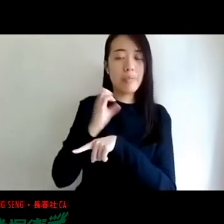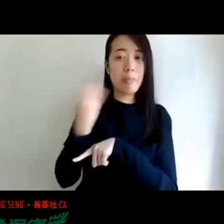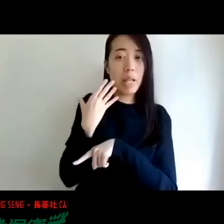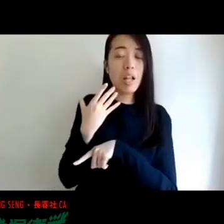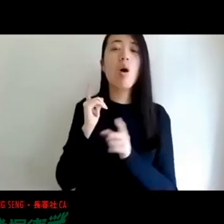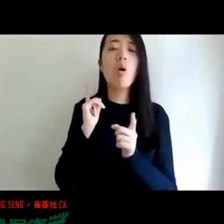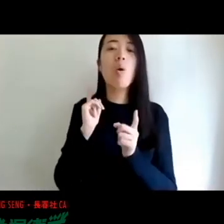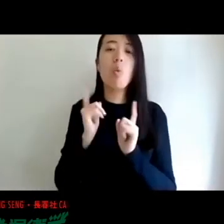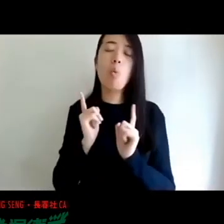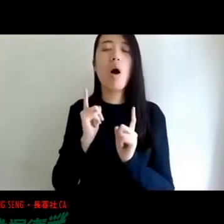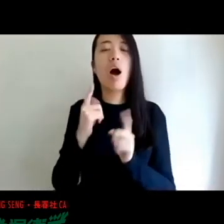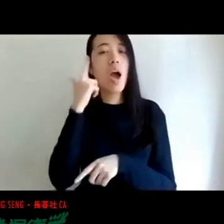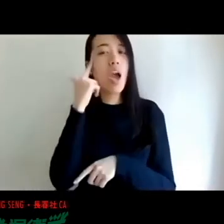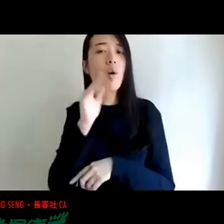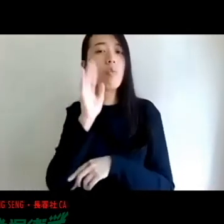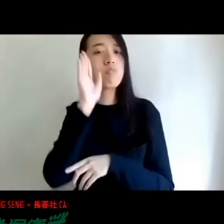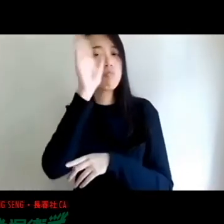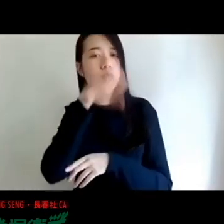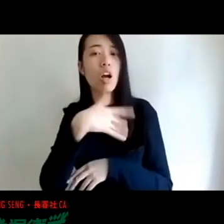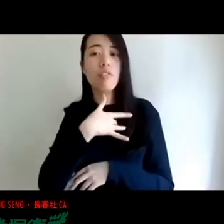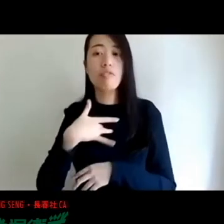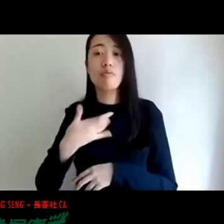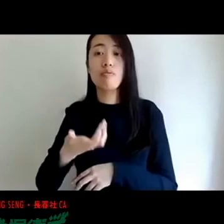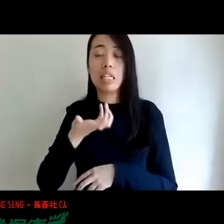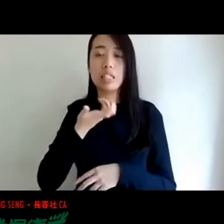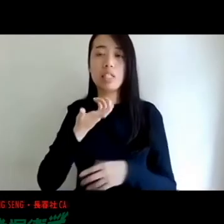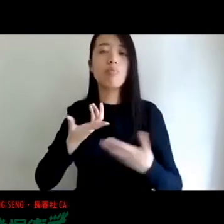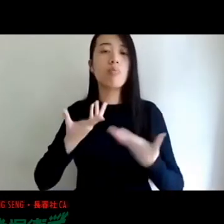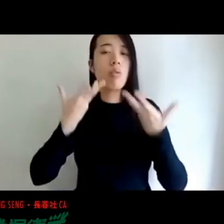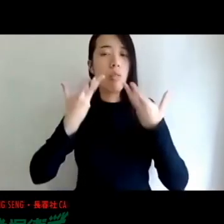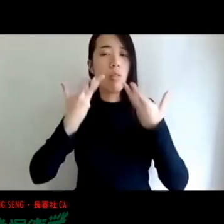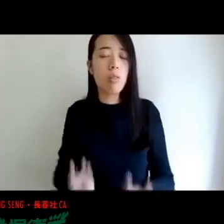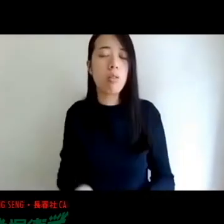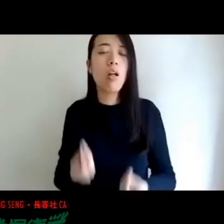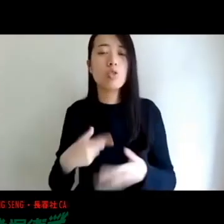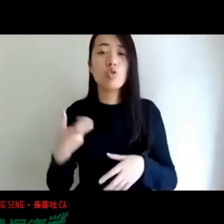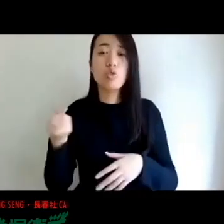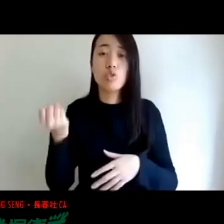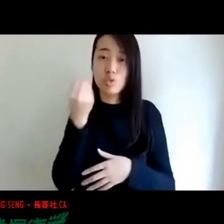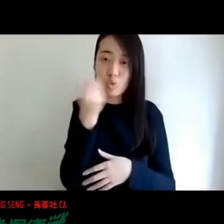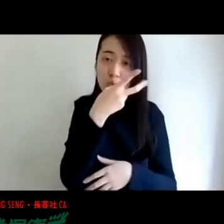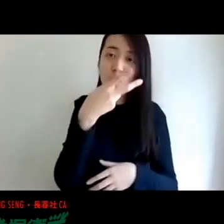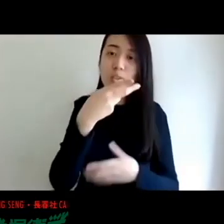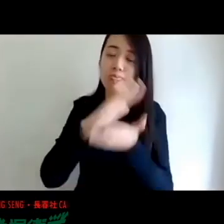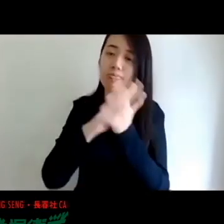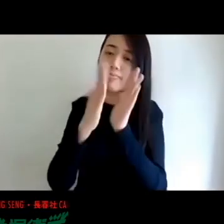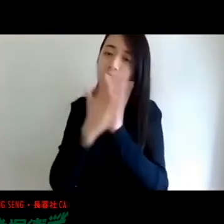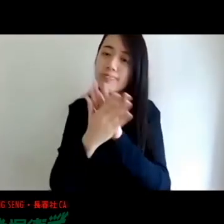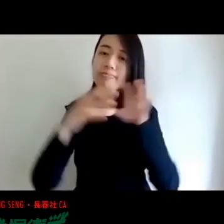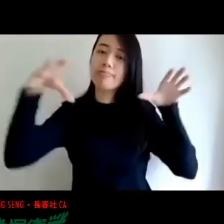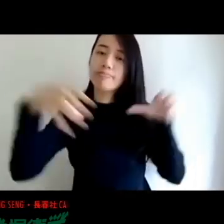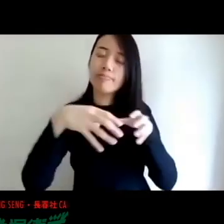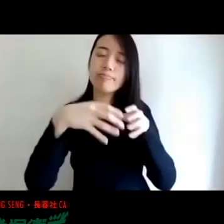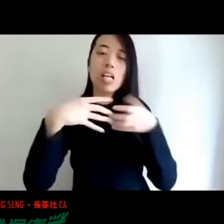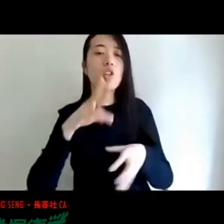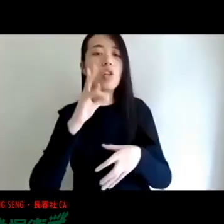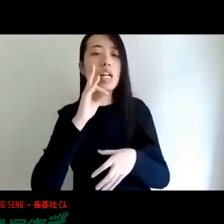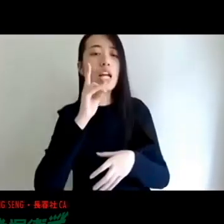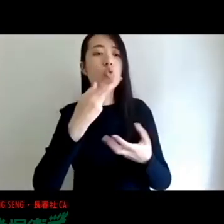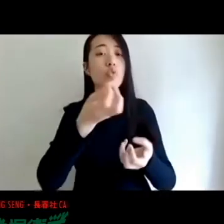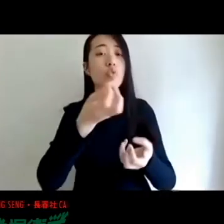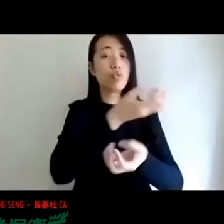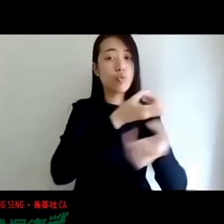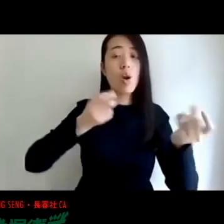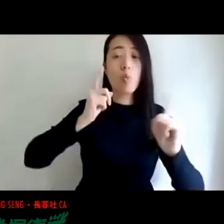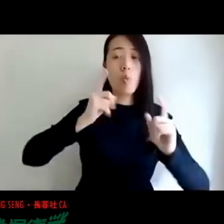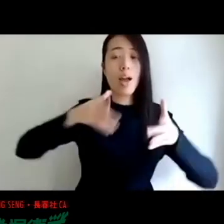疫情快啲完咧，我哋都可以同大家親身咁樣去到一啲唔同嘅市區公園啊，或者街道嗰度咧